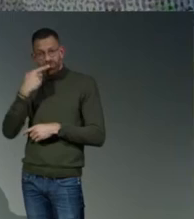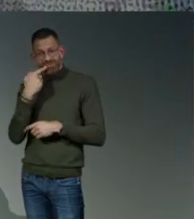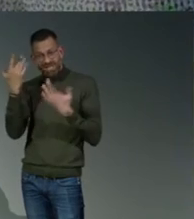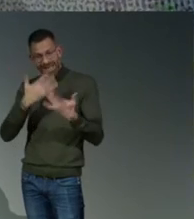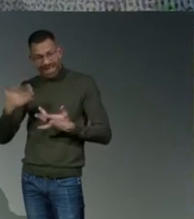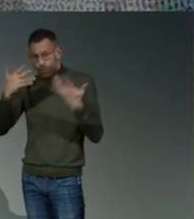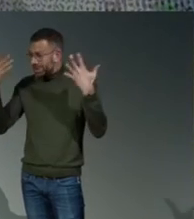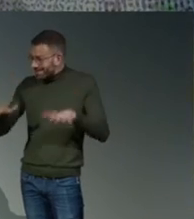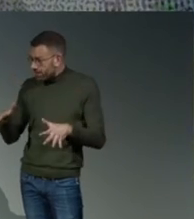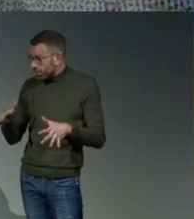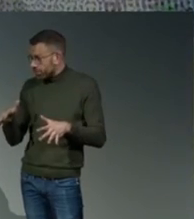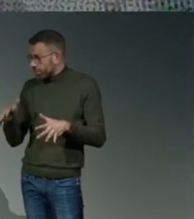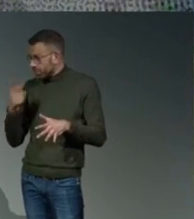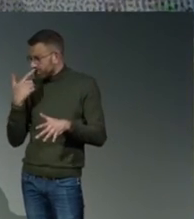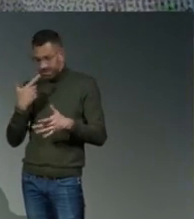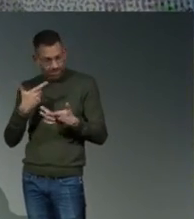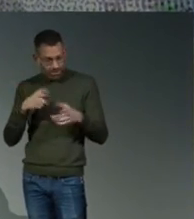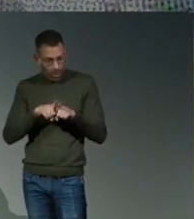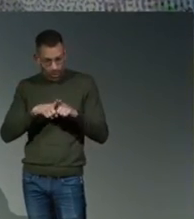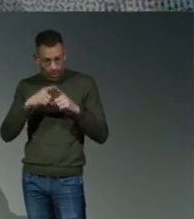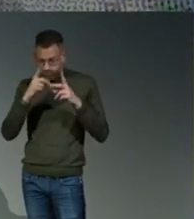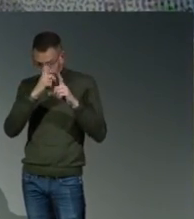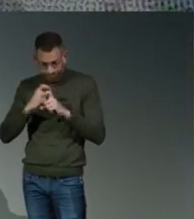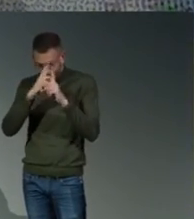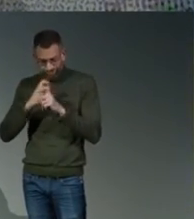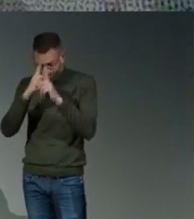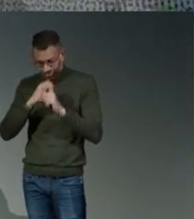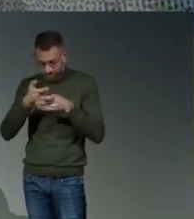Est-ce que ce n'est qu'un instrument de computation et de prise de décision pour